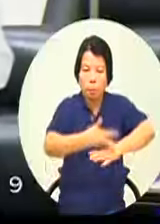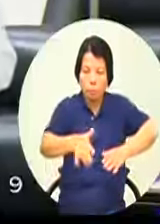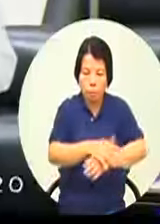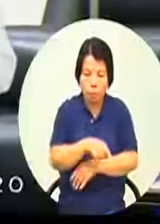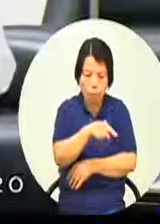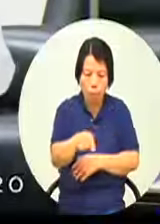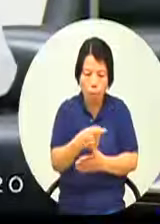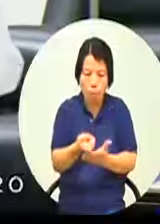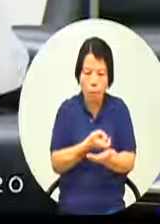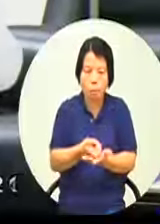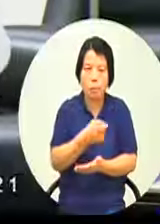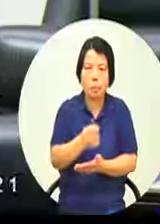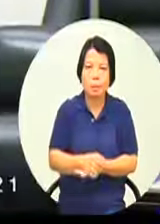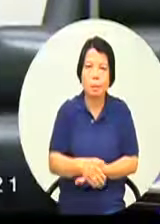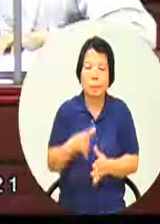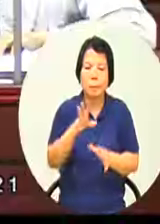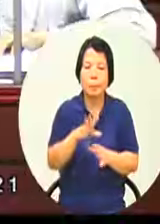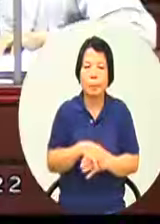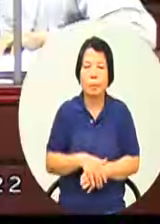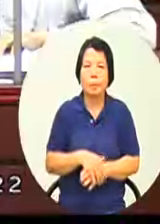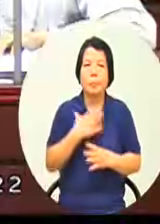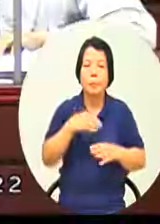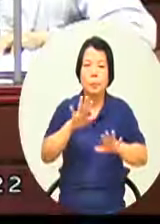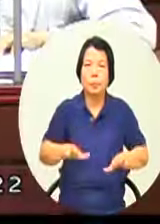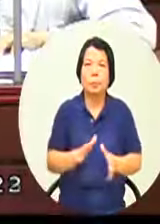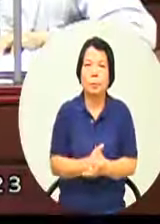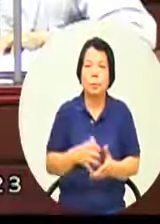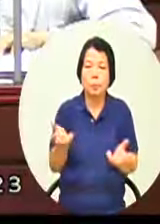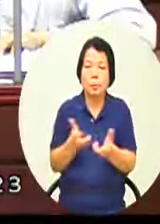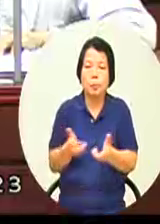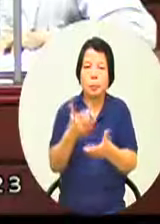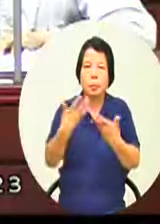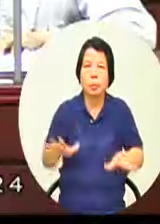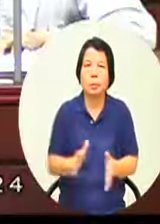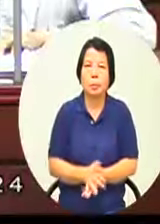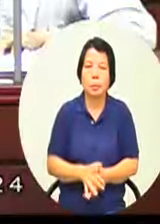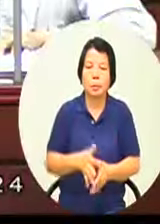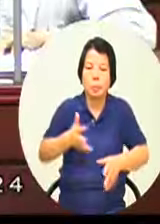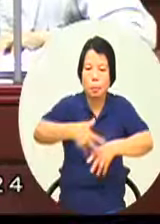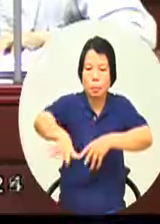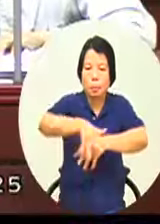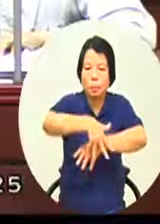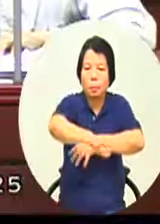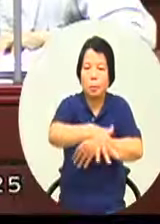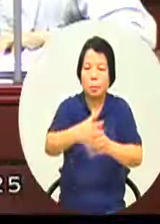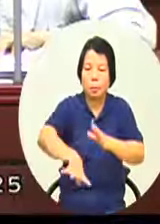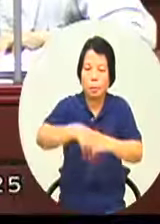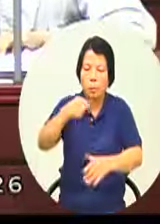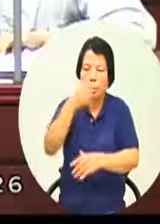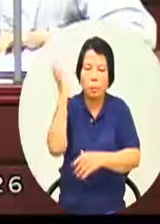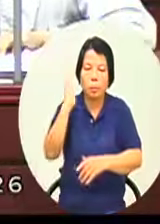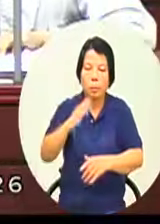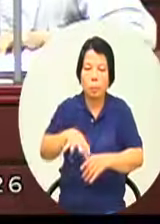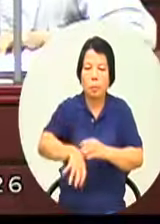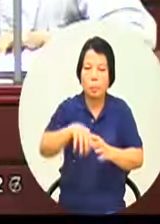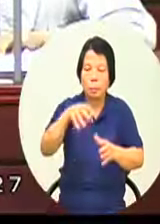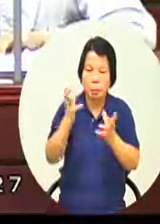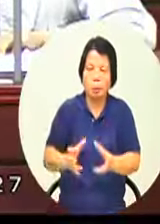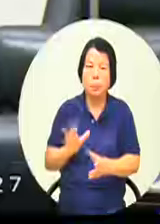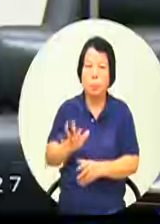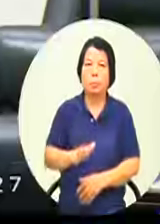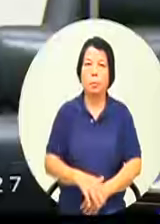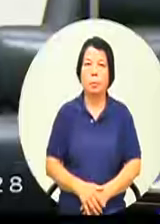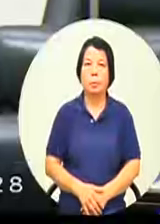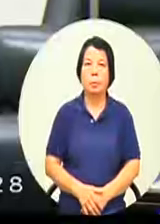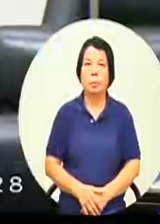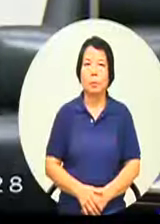对不对？ 没淹是因为我们这几年在那个地方做了非常多的一些疏洪以及抽水站工程。 嗯，好 ，OK， 那